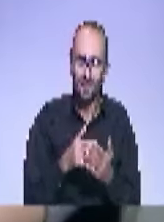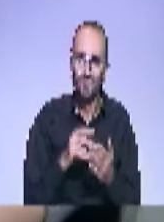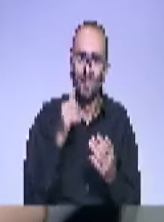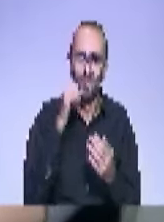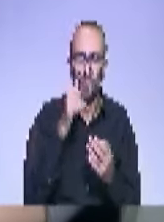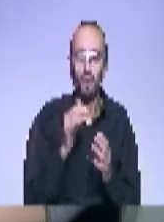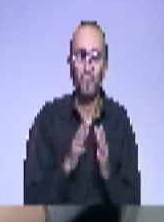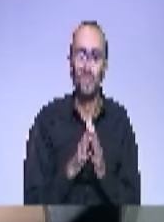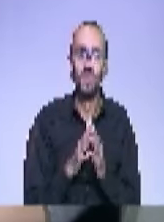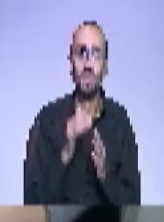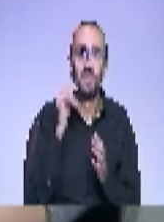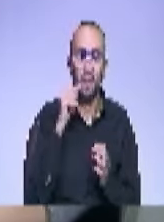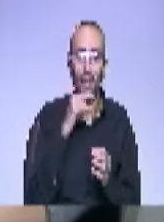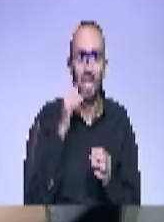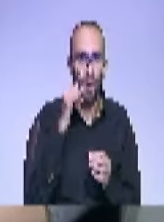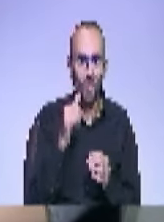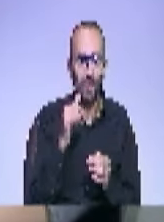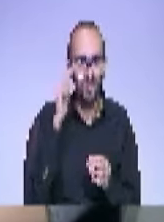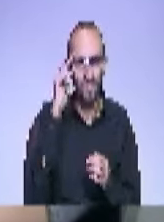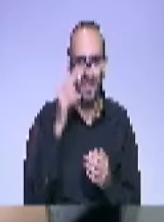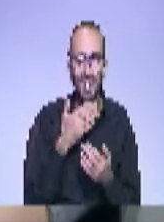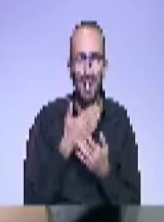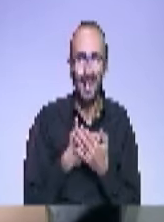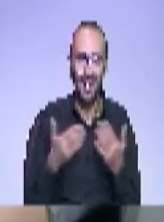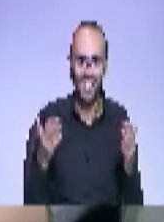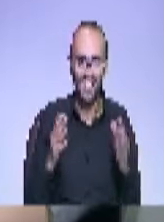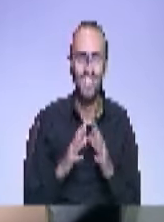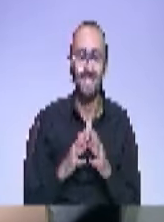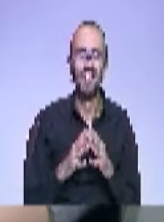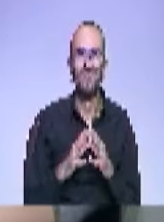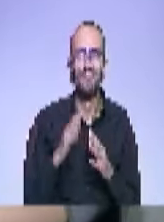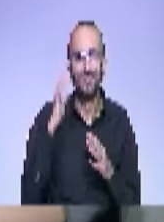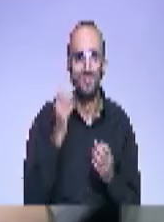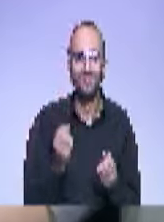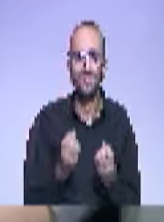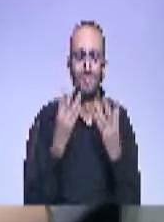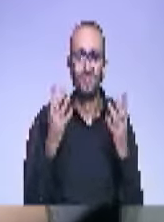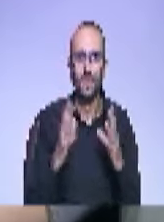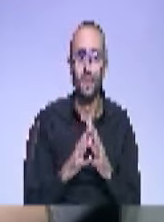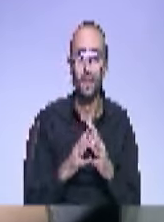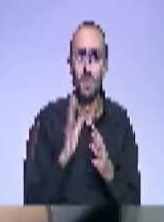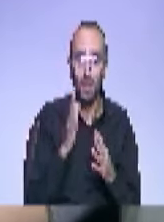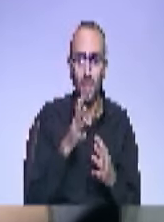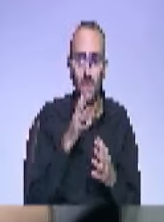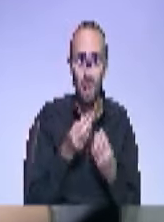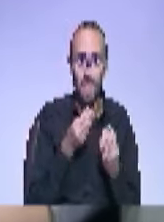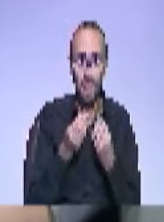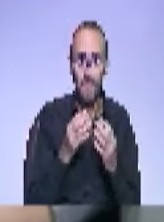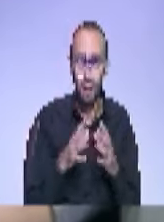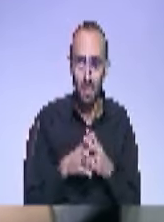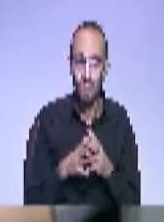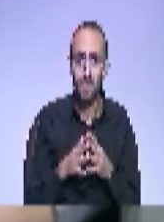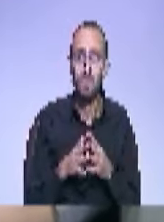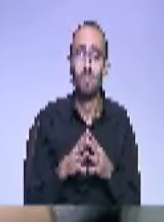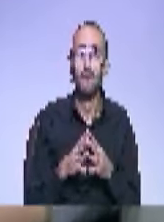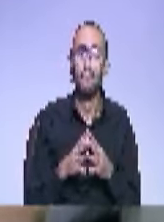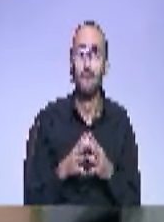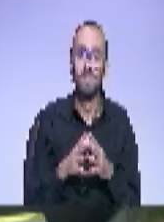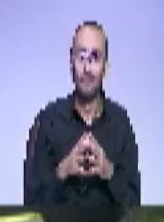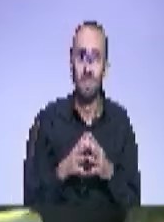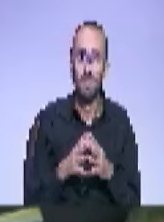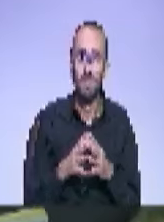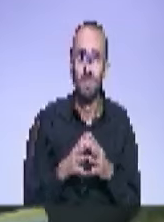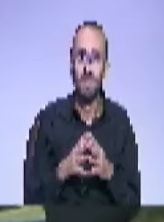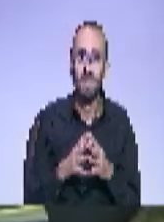الو، الو، ايوه، مساء الخير استاذه نانسي. مساء الفل، اهلا بيكي. ممكن اتكلم ابونا بولا؟ اتفضلي،